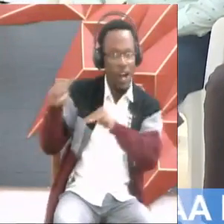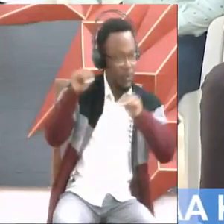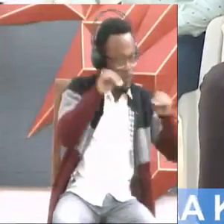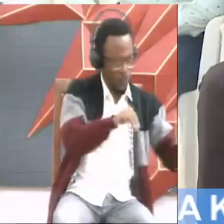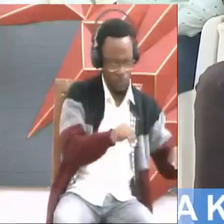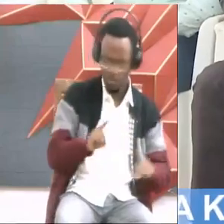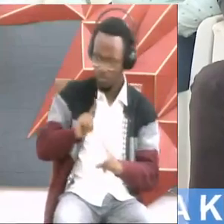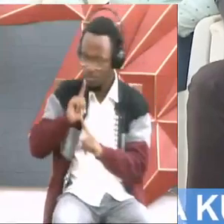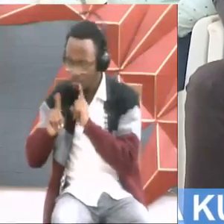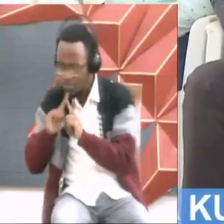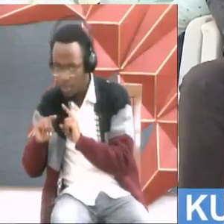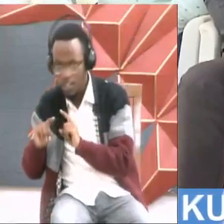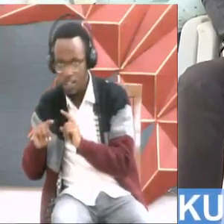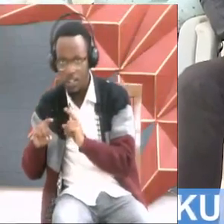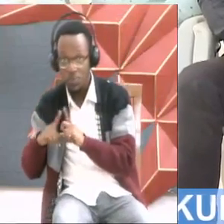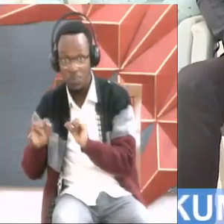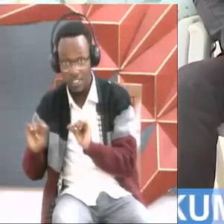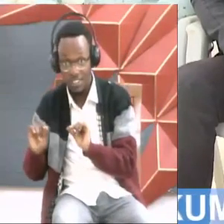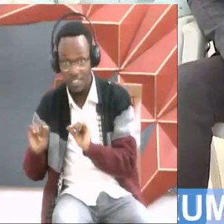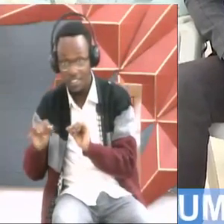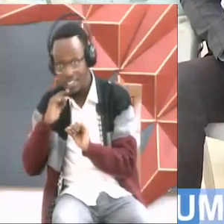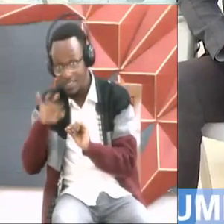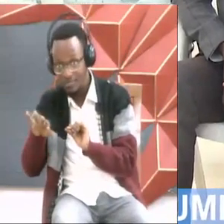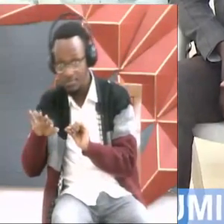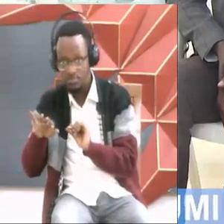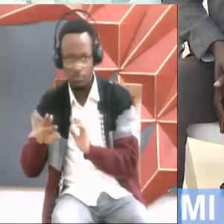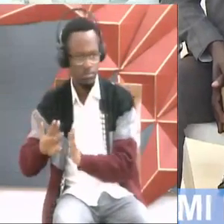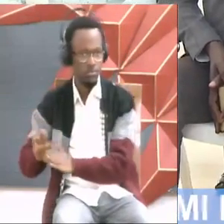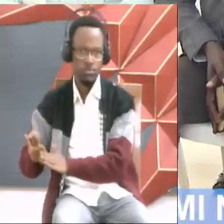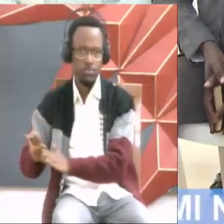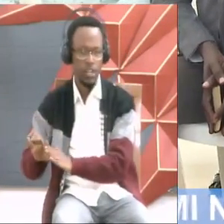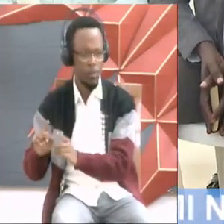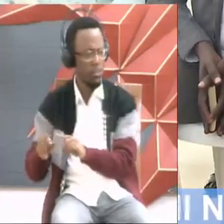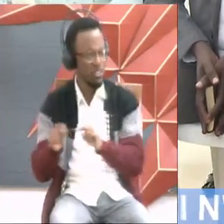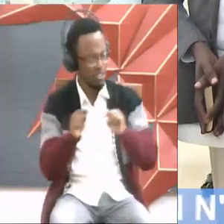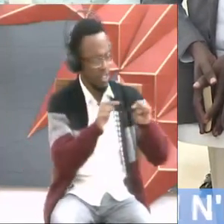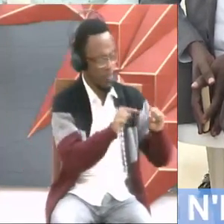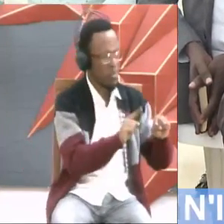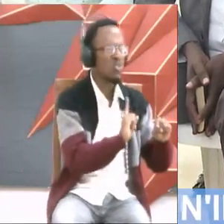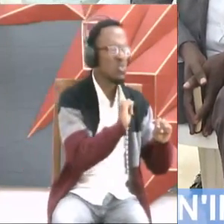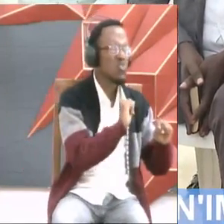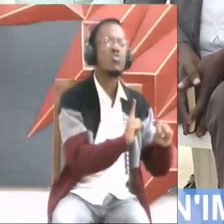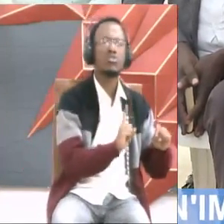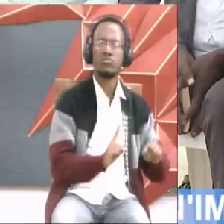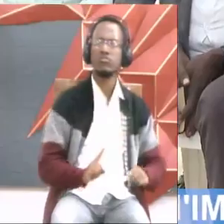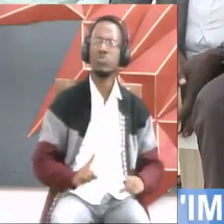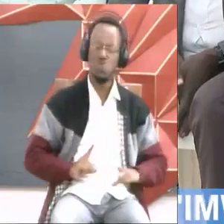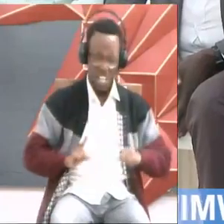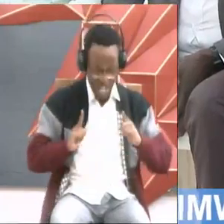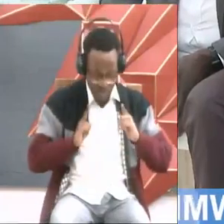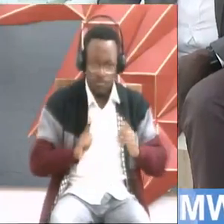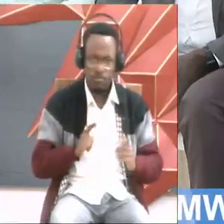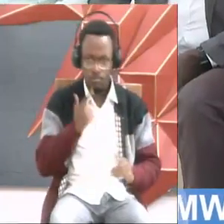enlevé akatujana mu kubibamo niba umugeni